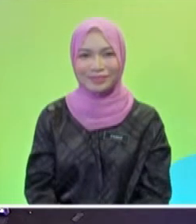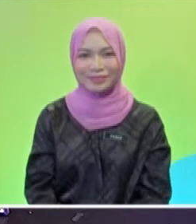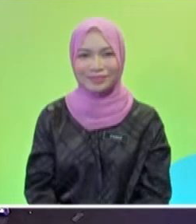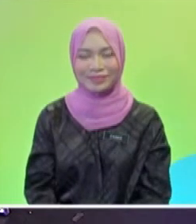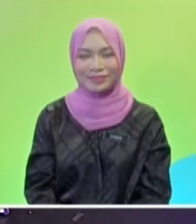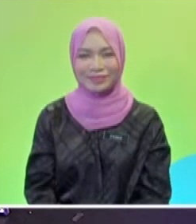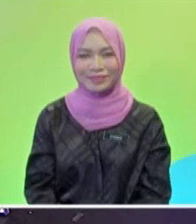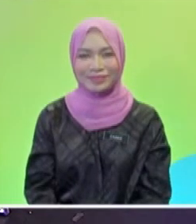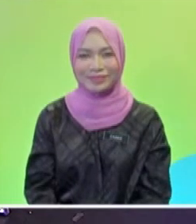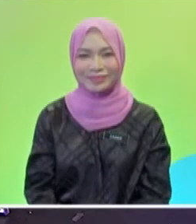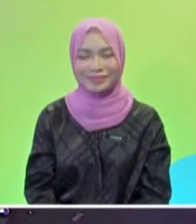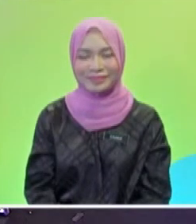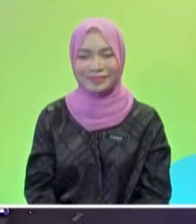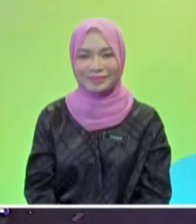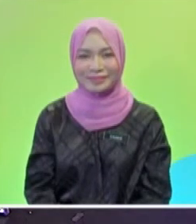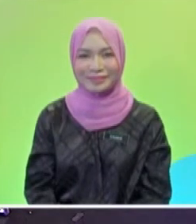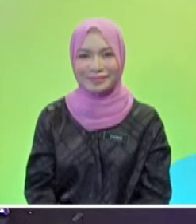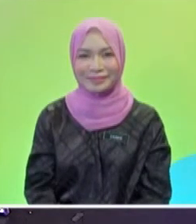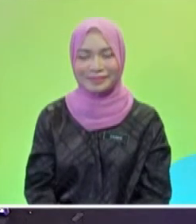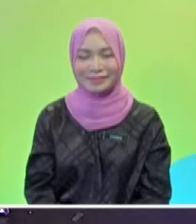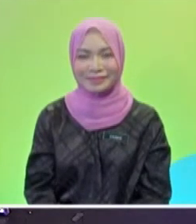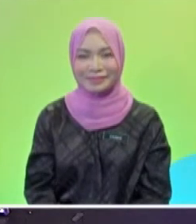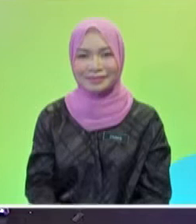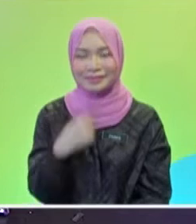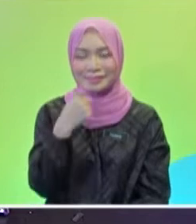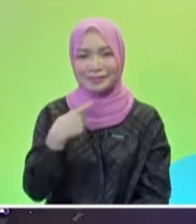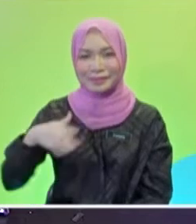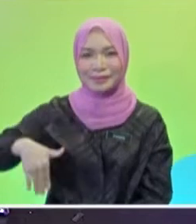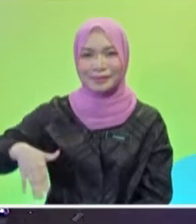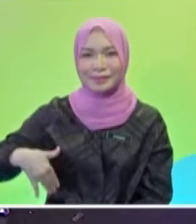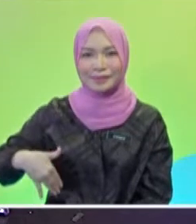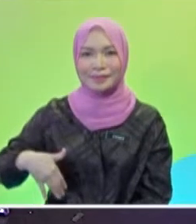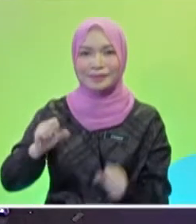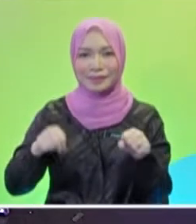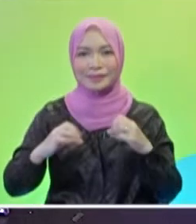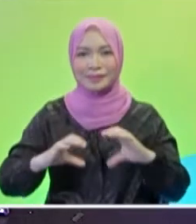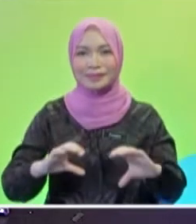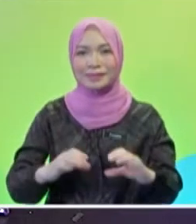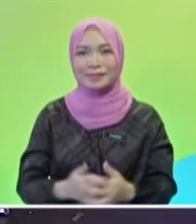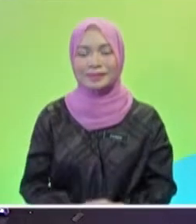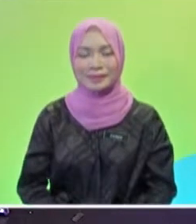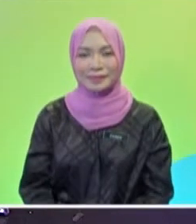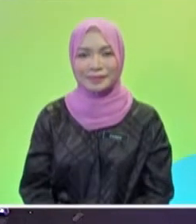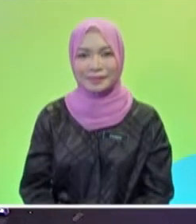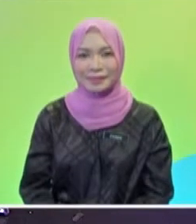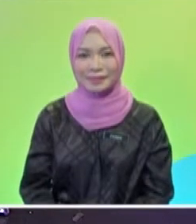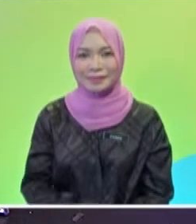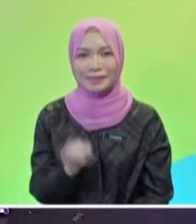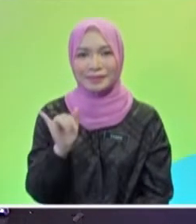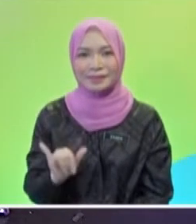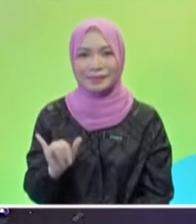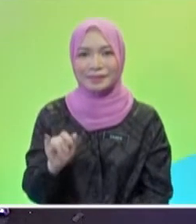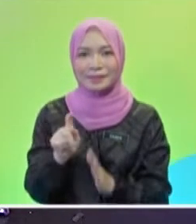agenda bagi adil shape yang belum siapa-siapa ya belum sumber tenaganya ah yang tegas